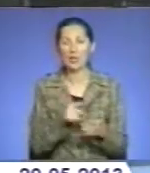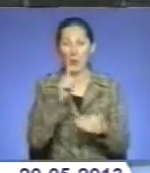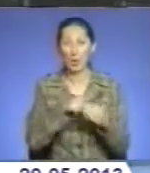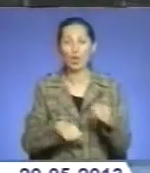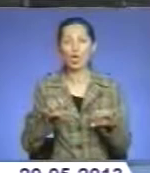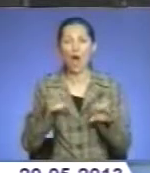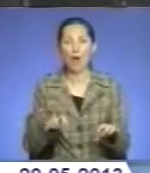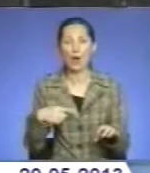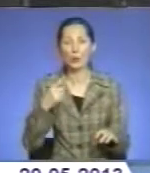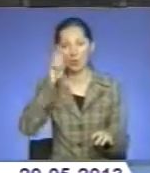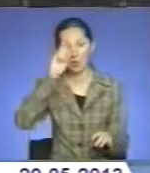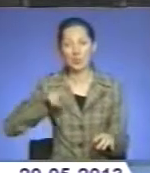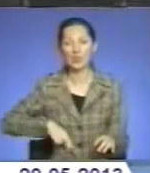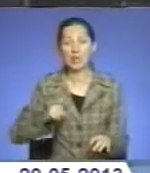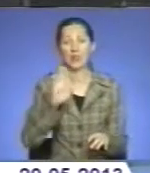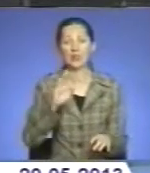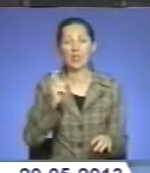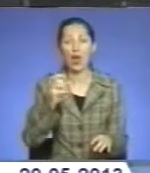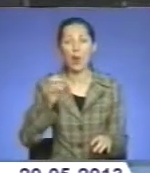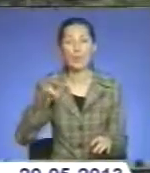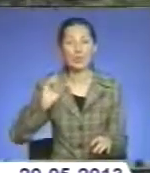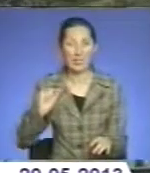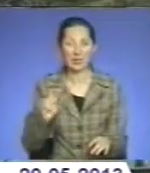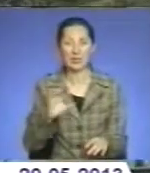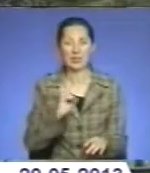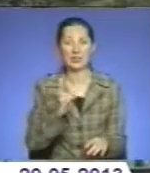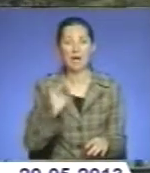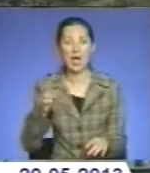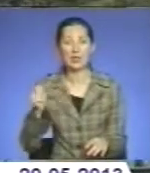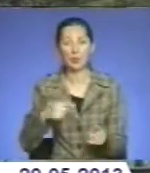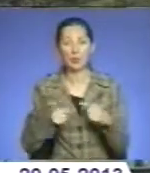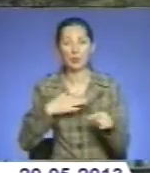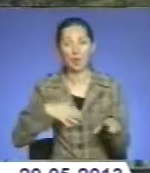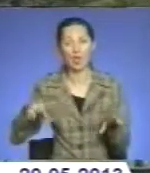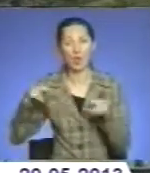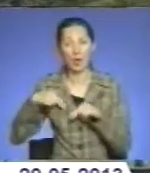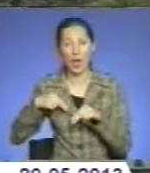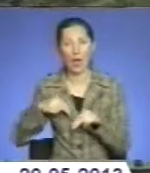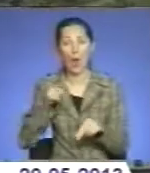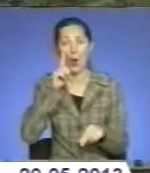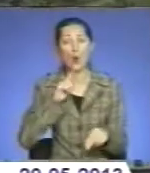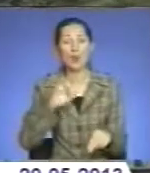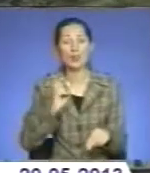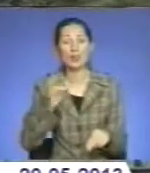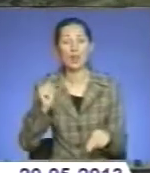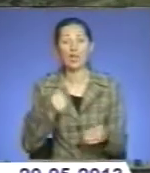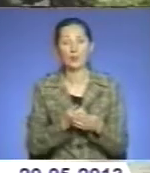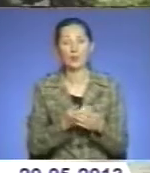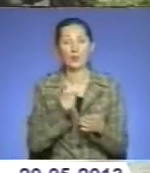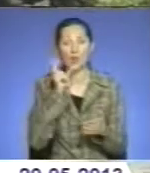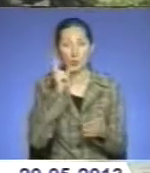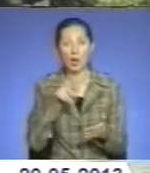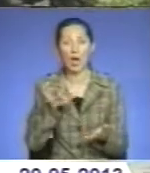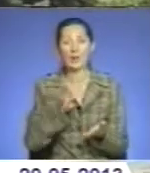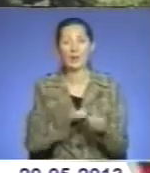Валентин Хоптян. Зі Скалата повернулися мої колеги. Поки у Скалаті йде до обідньої години, у міській раді